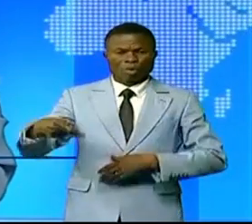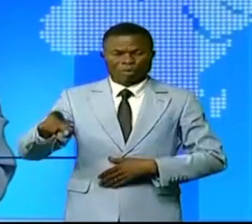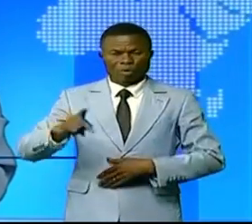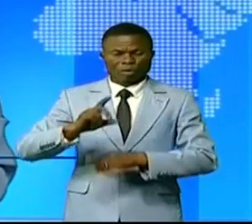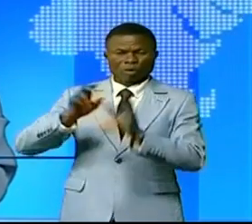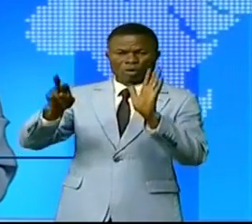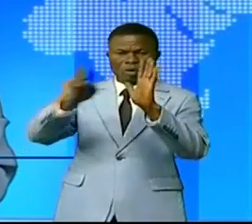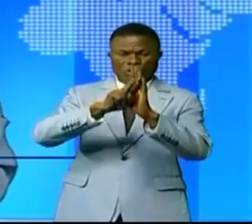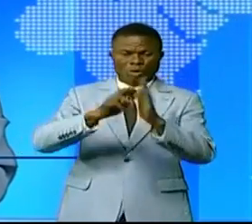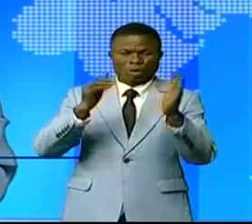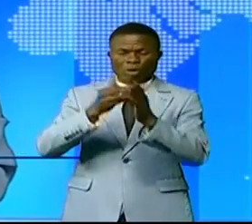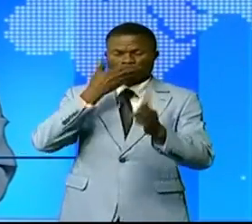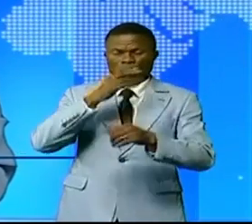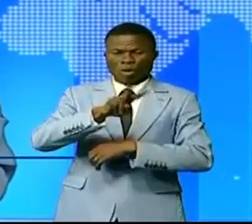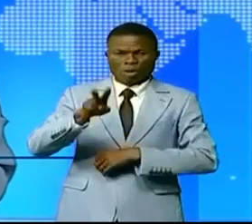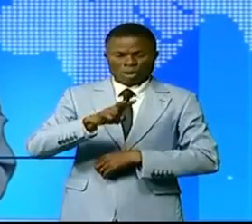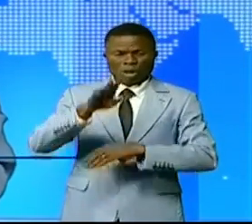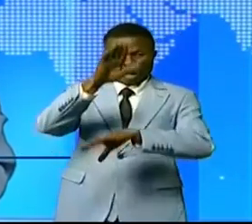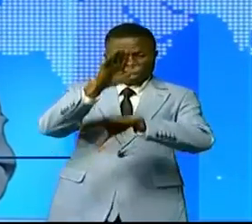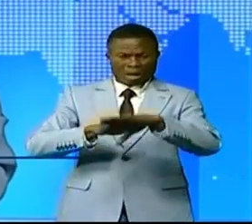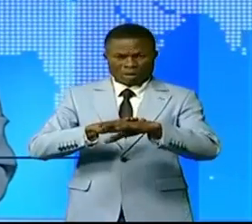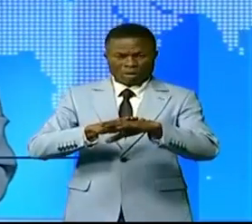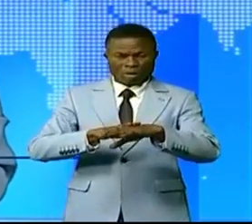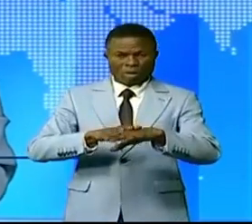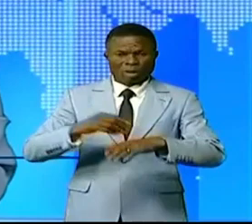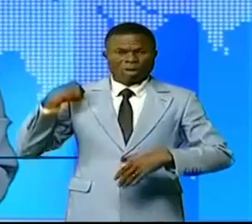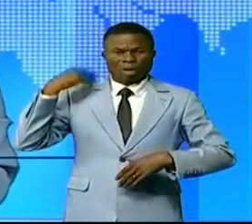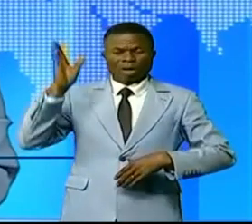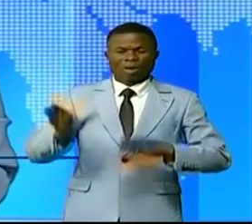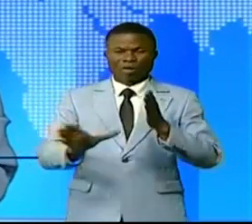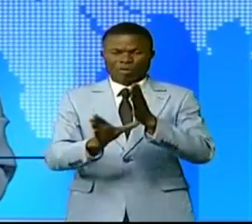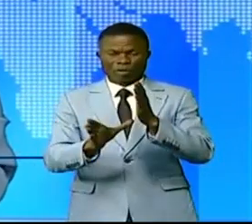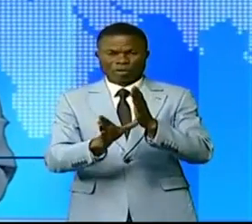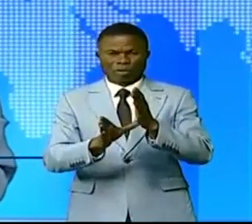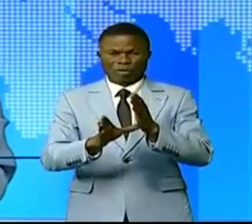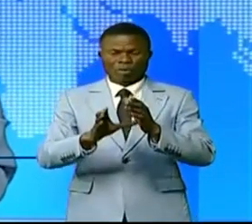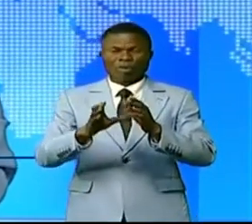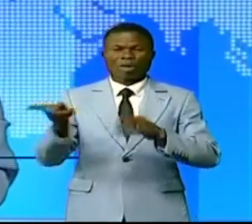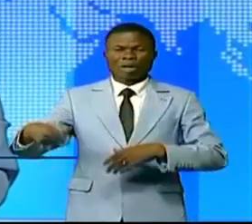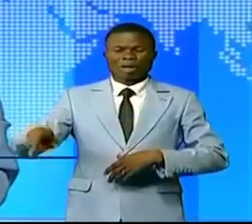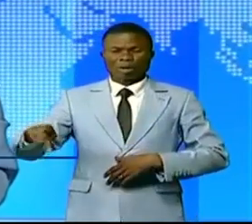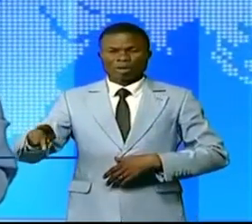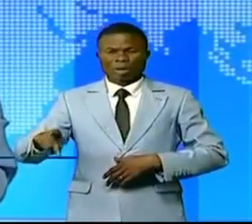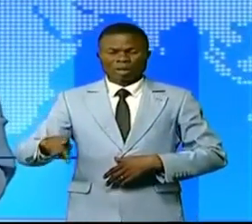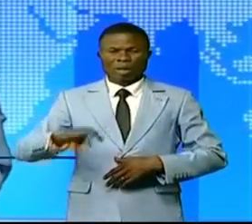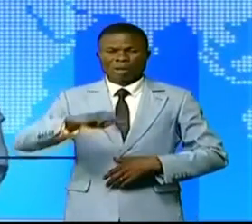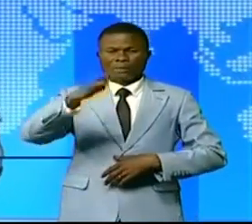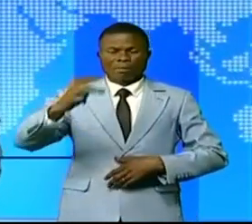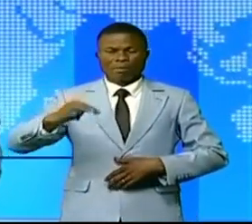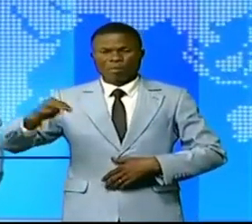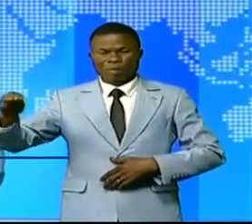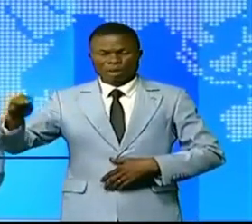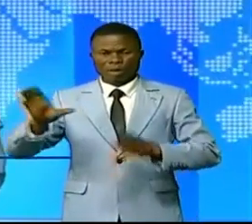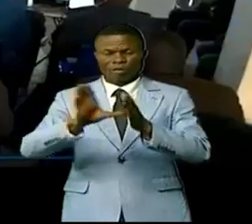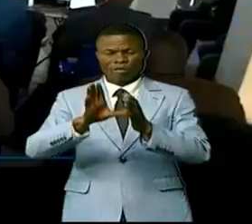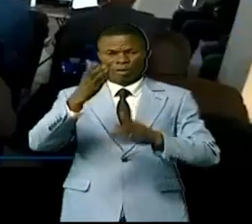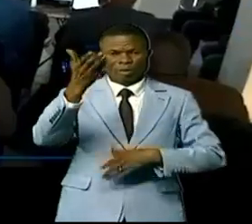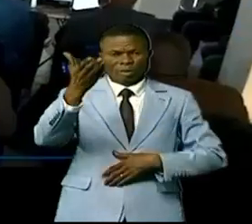riposte contre la COVID-19 convoquée par le gouverneur intérimaire de la province du Maniema,